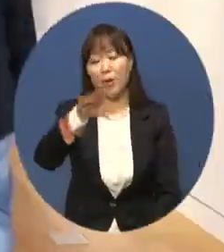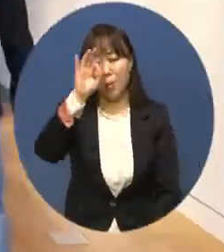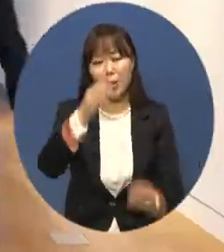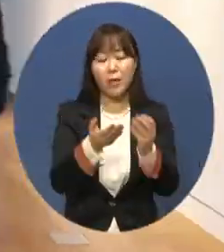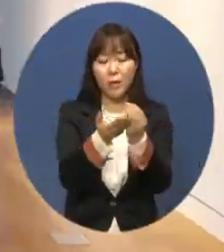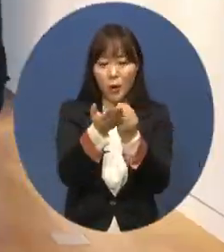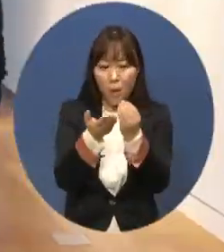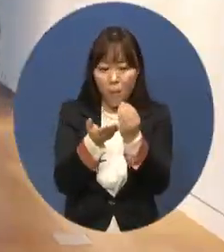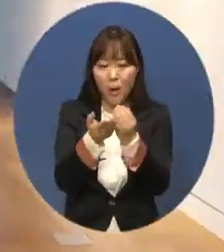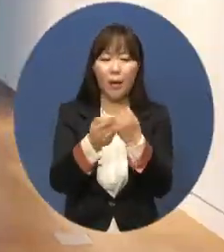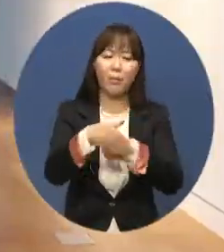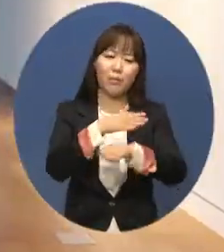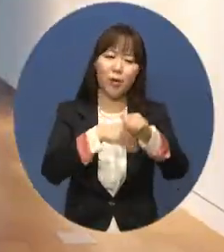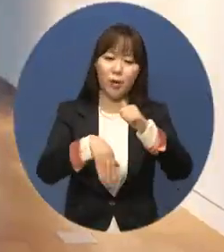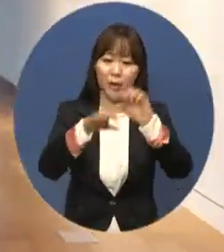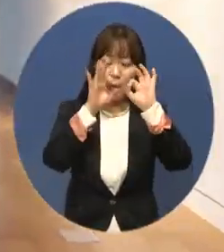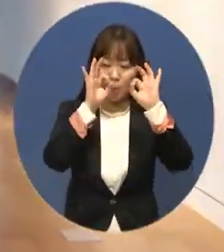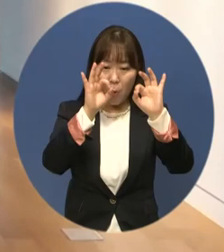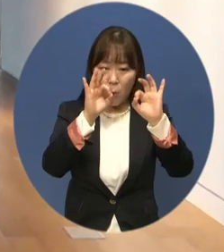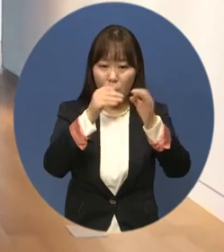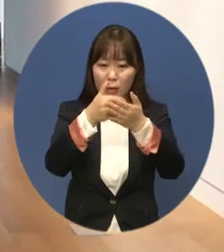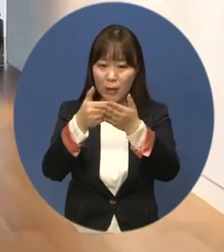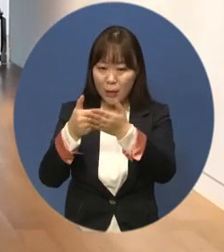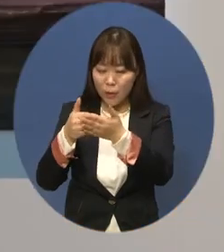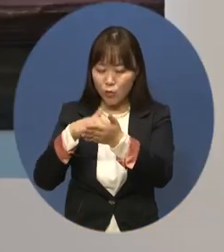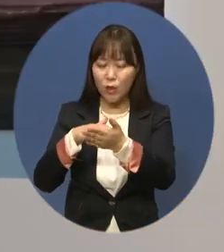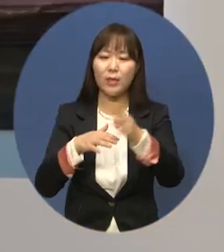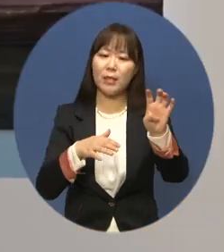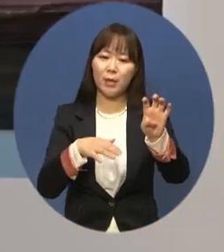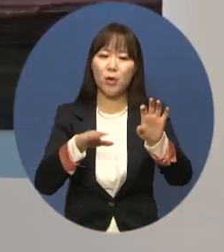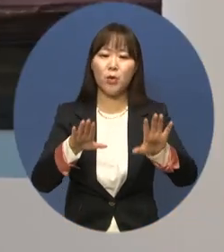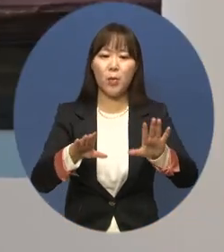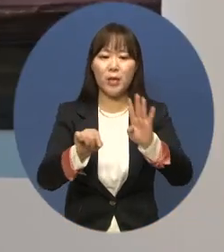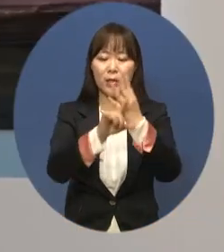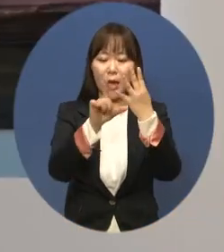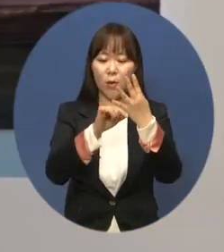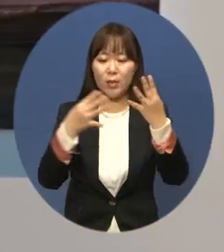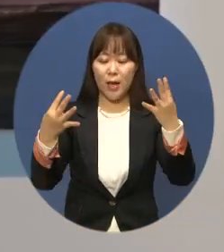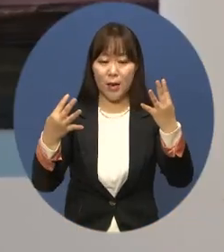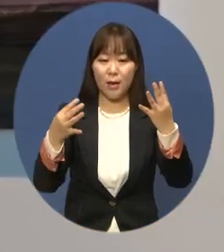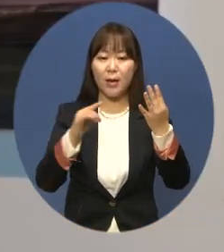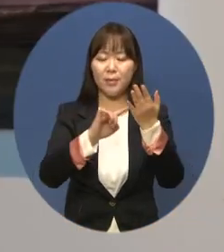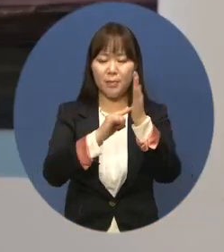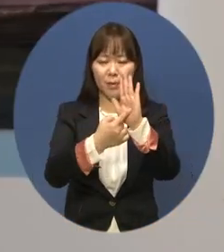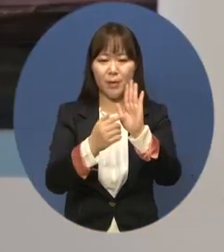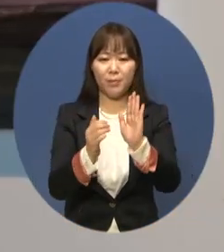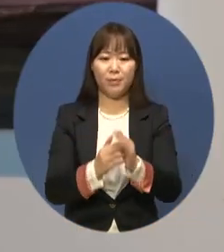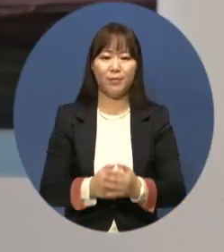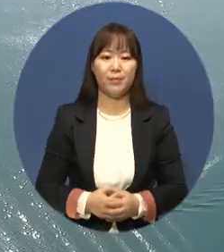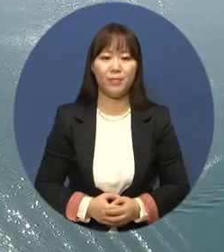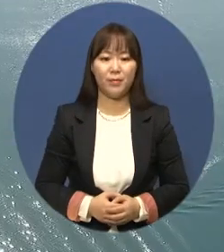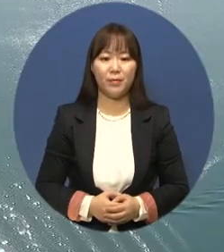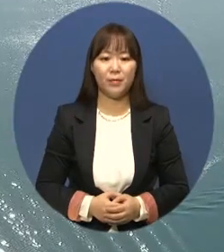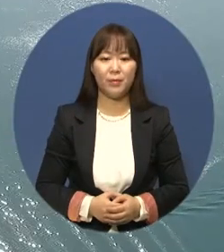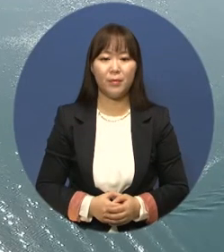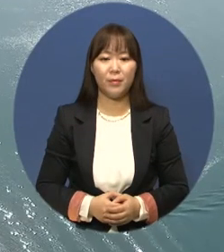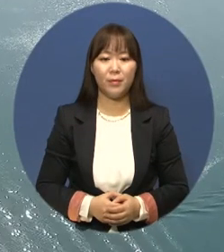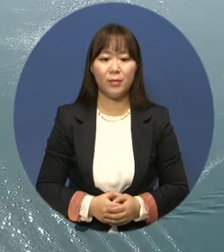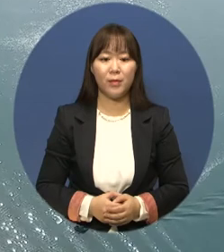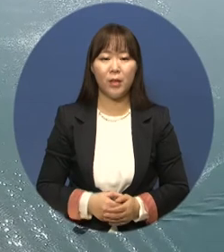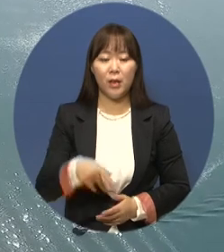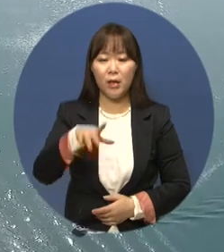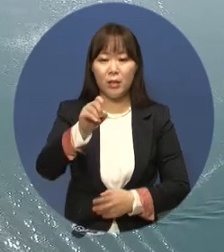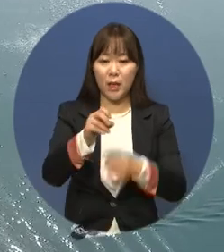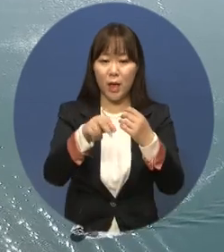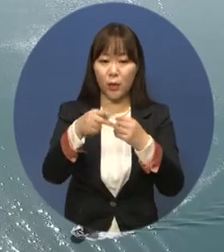섬의 풍경이 담긴 작품 총 40점이 오는 4월 4일까지 전시됩니다. 장도